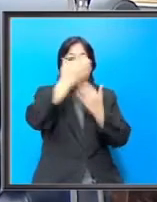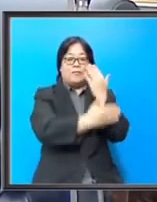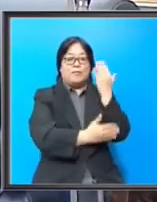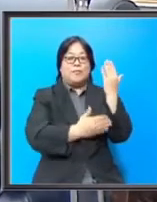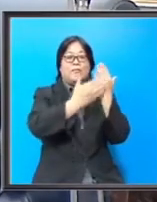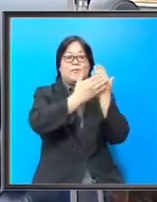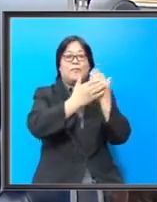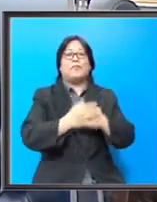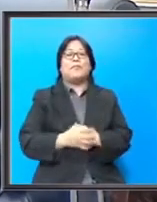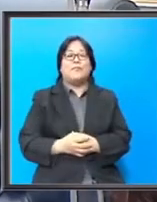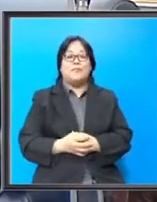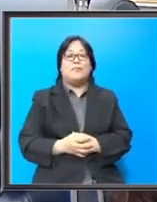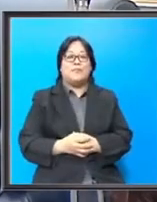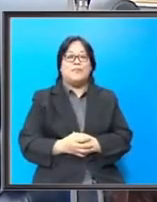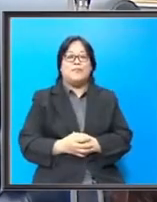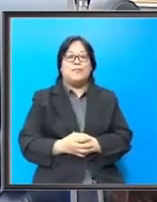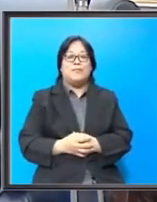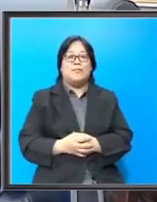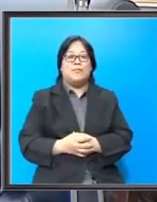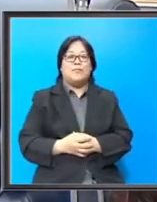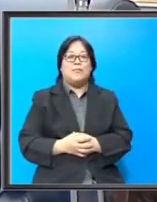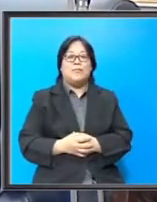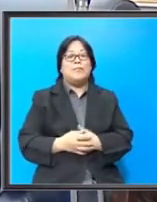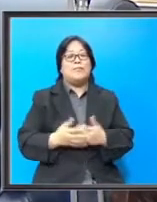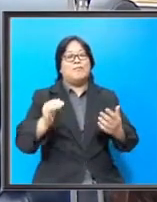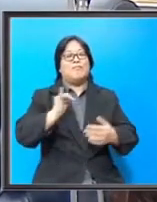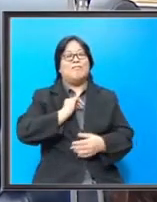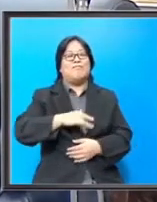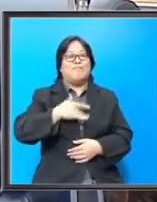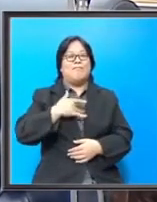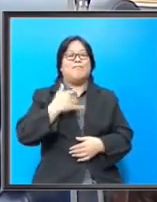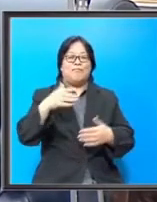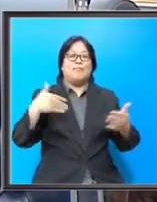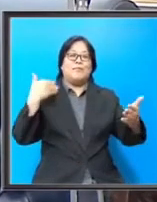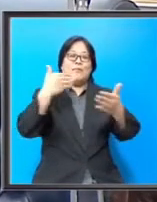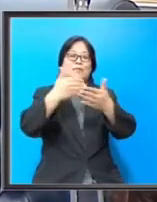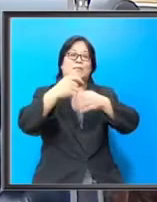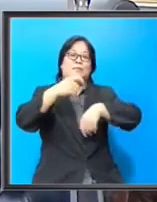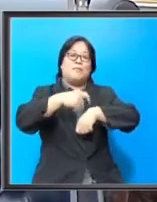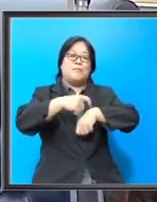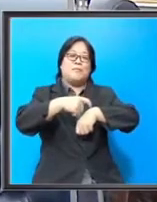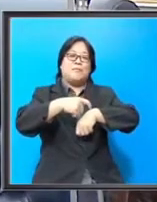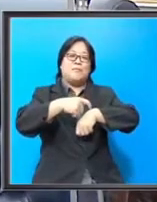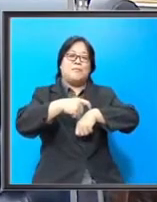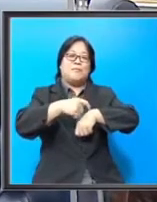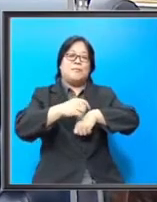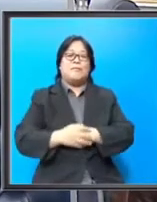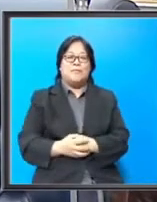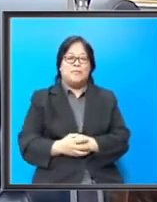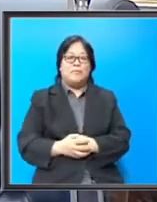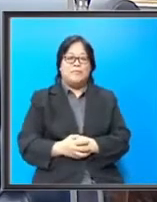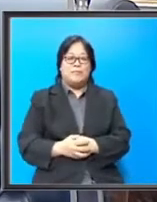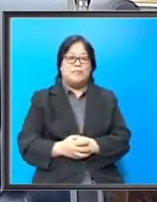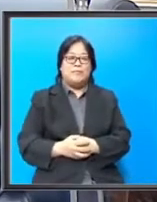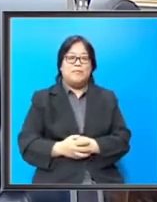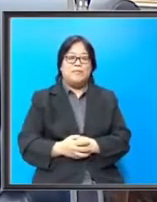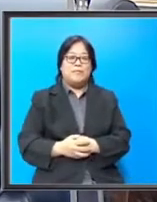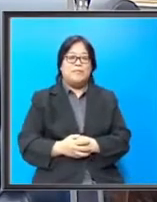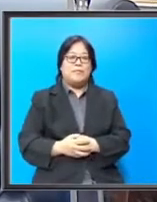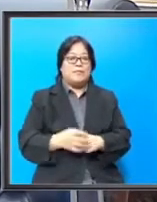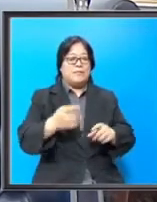semenanjung Malaysia eh eh juga sudah tipe masa daripada